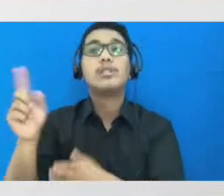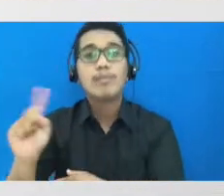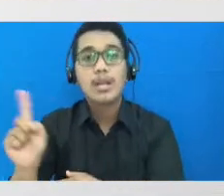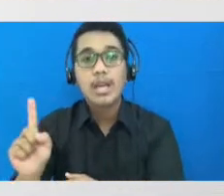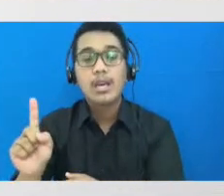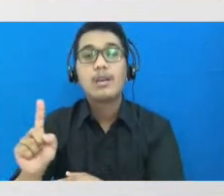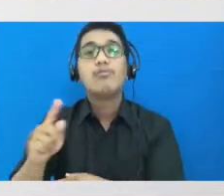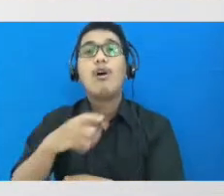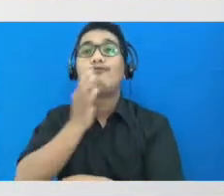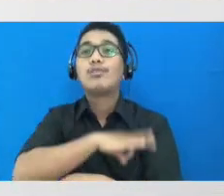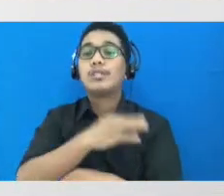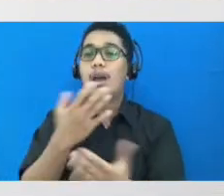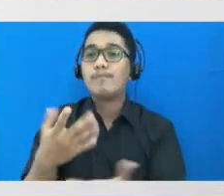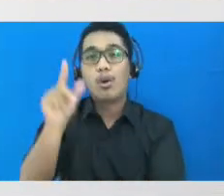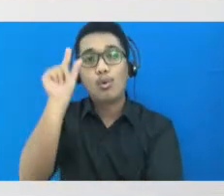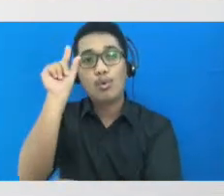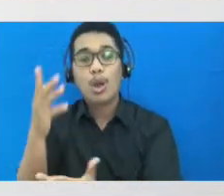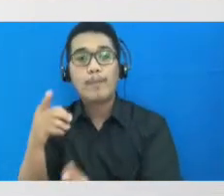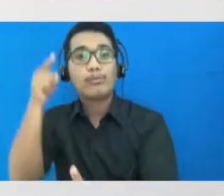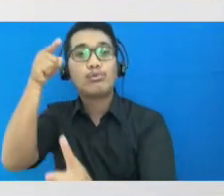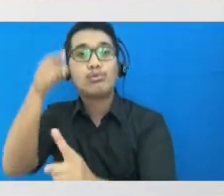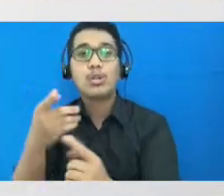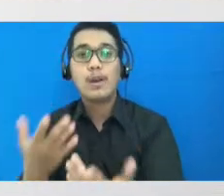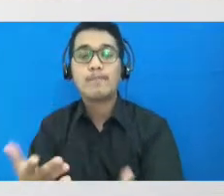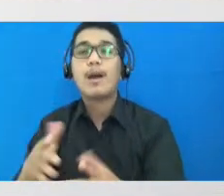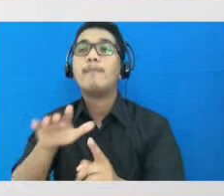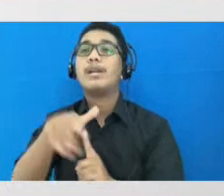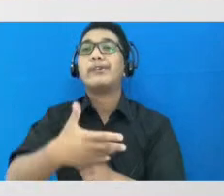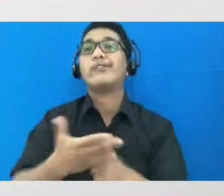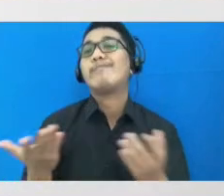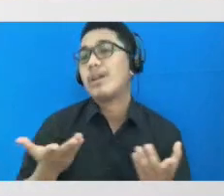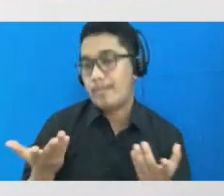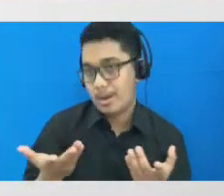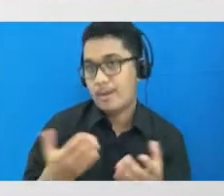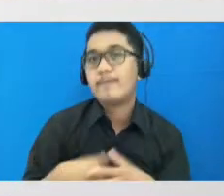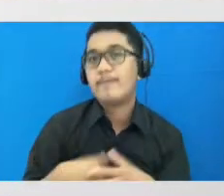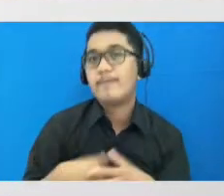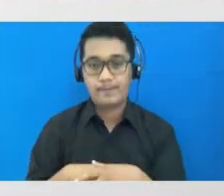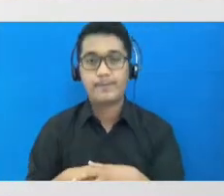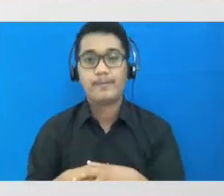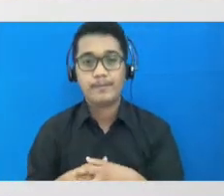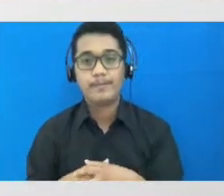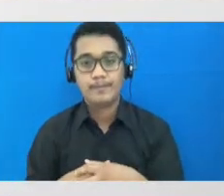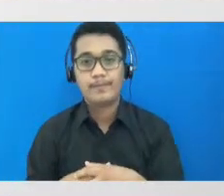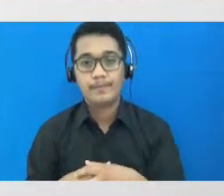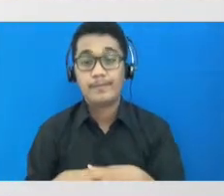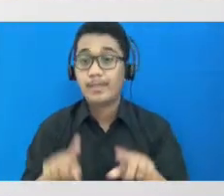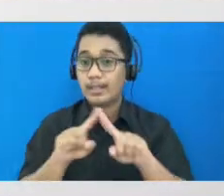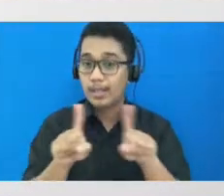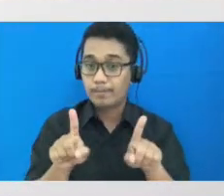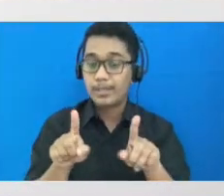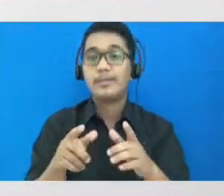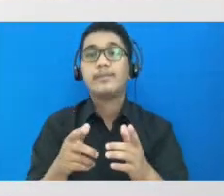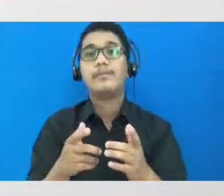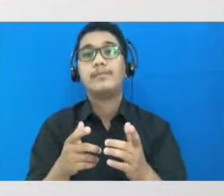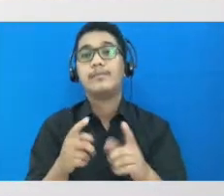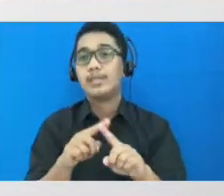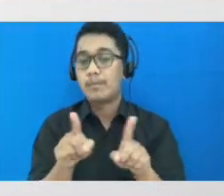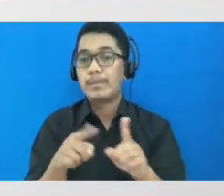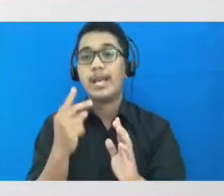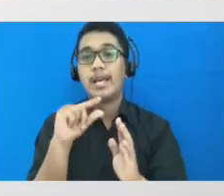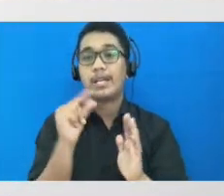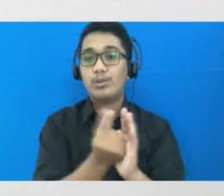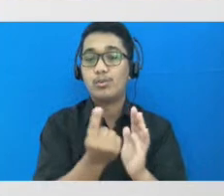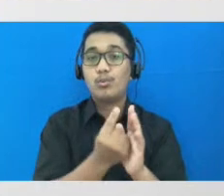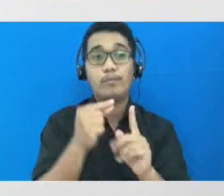apa, dan bagaimana perlindungan data pribadi yang ada di sana. Tetapi di dalam RUU